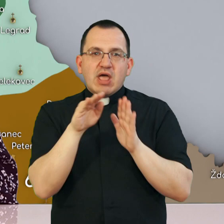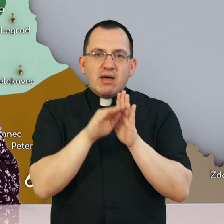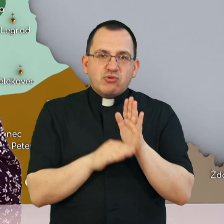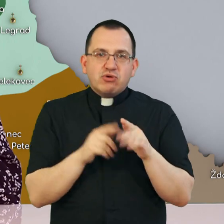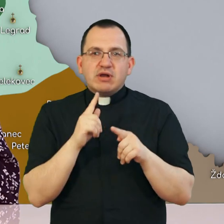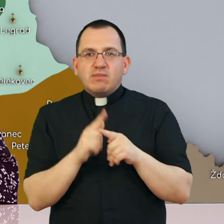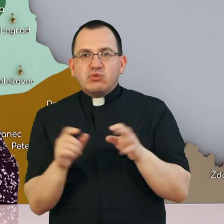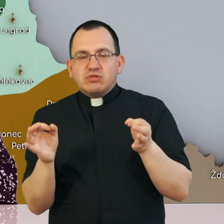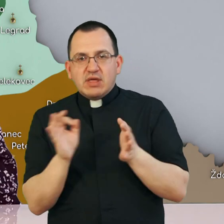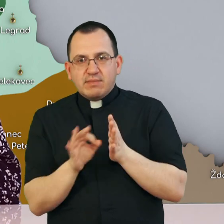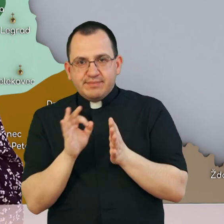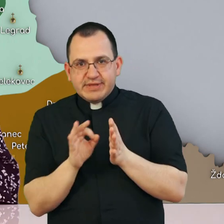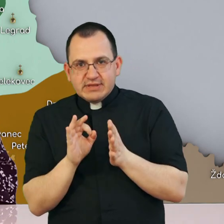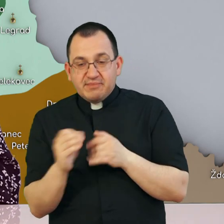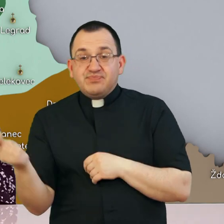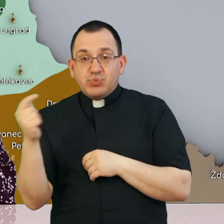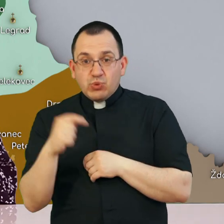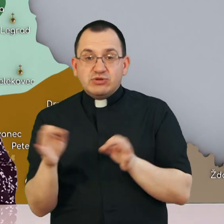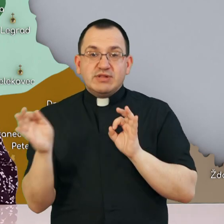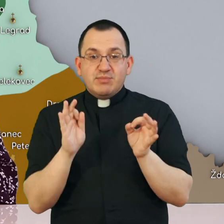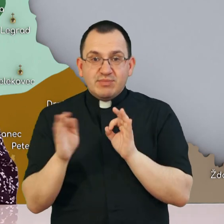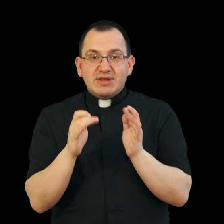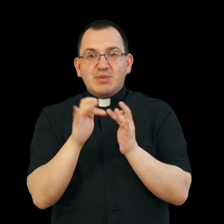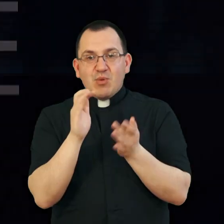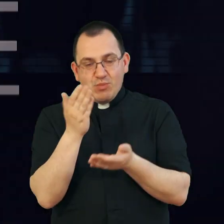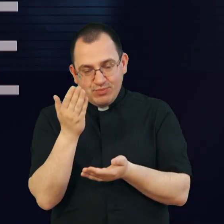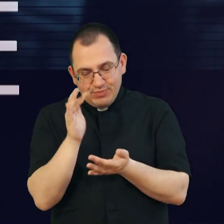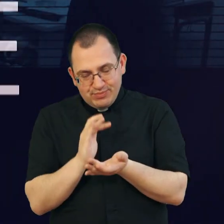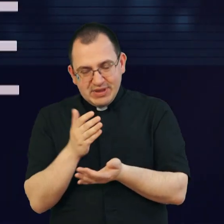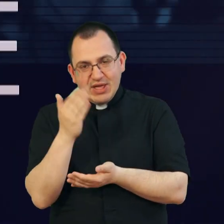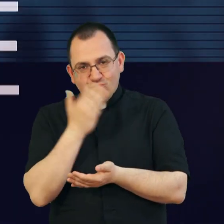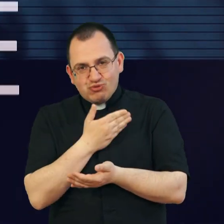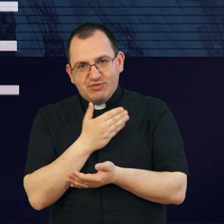bdjenja. Dođite, pripremimo se za svetkovinu duhova.